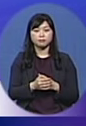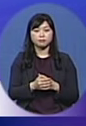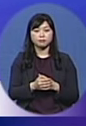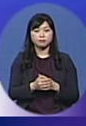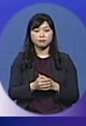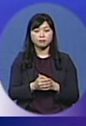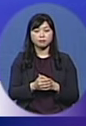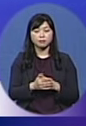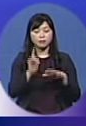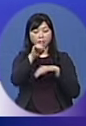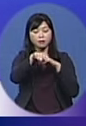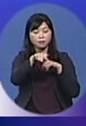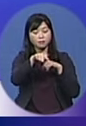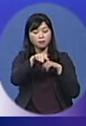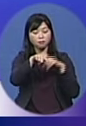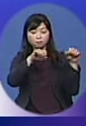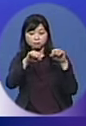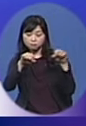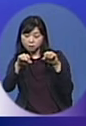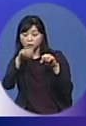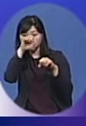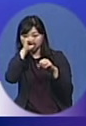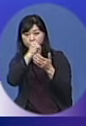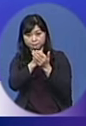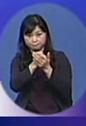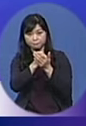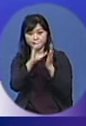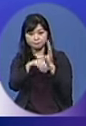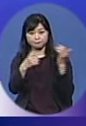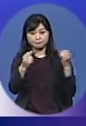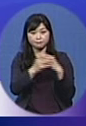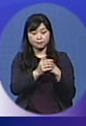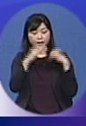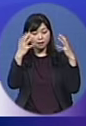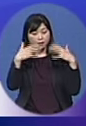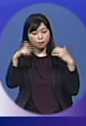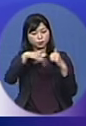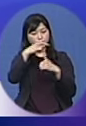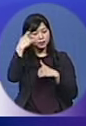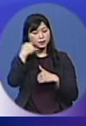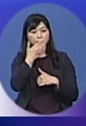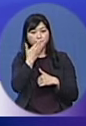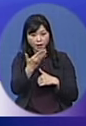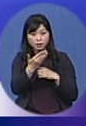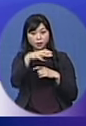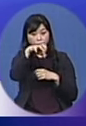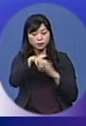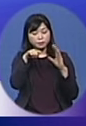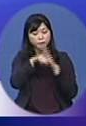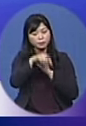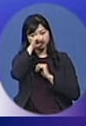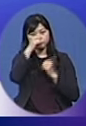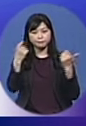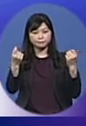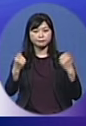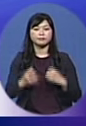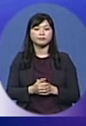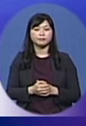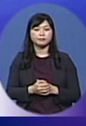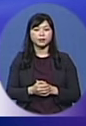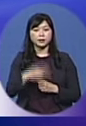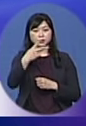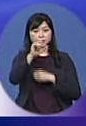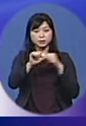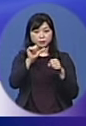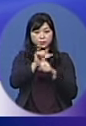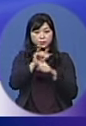나들이 즐기기 딱 좋은 시기인데요. 가을의 정취를 물씬 느낄 수 있는 이곳을 찾아보는 건 어떨까요?